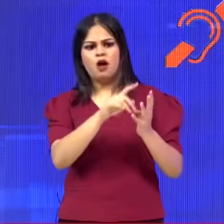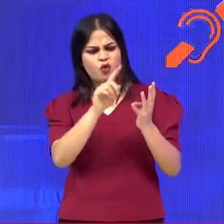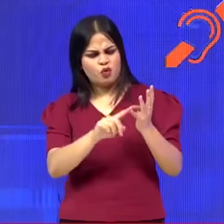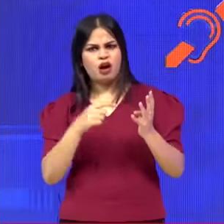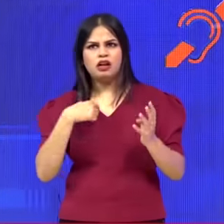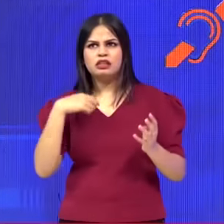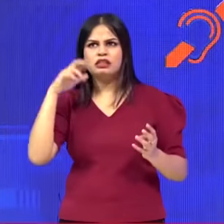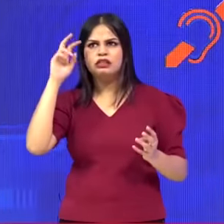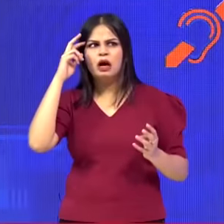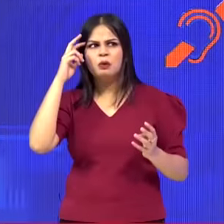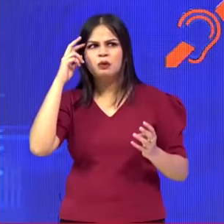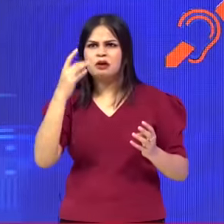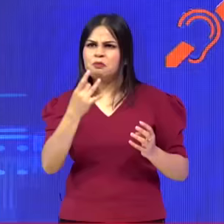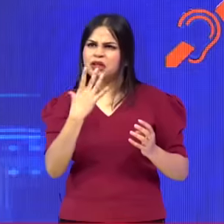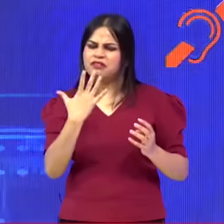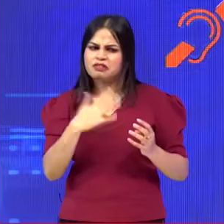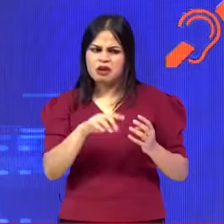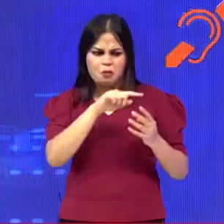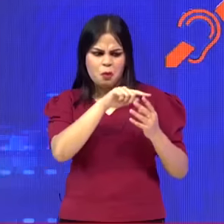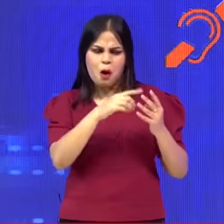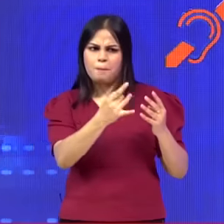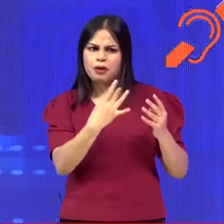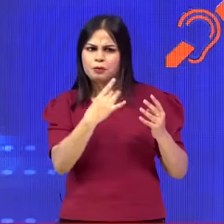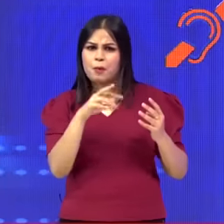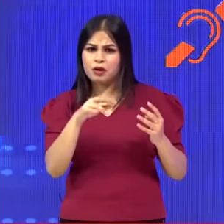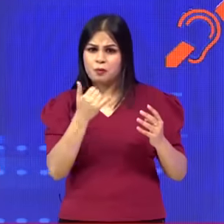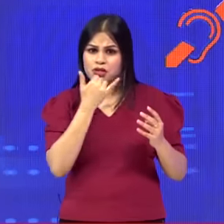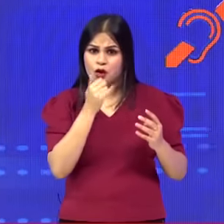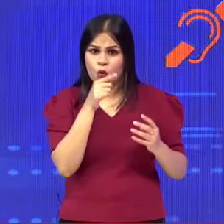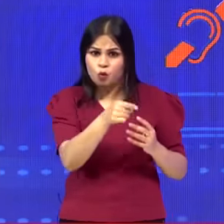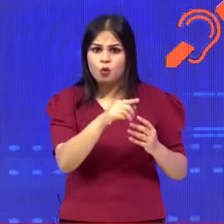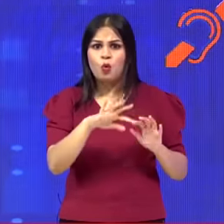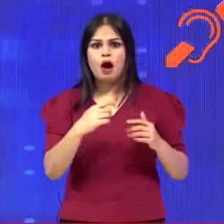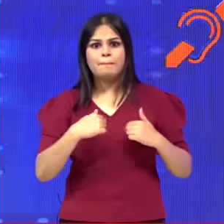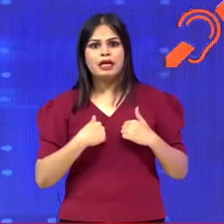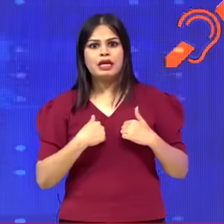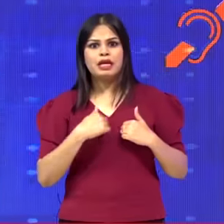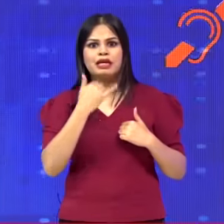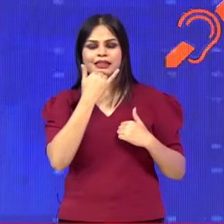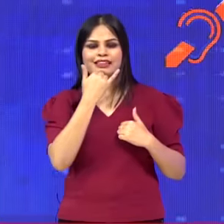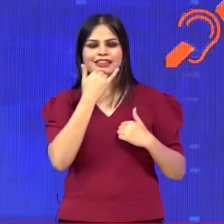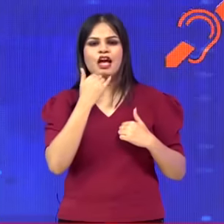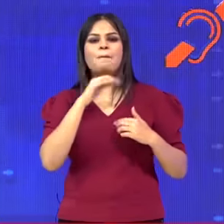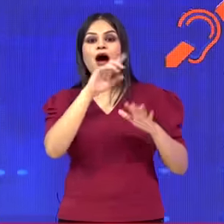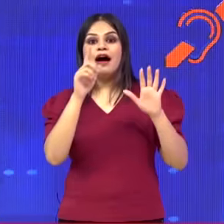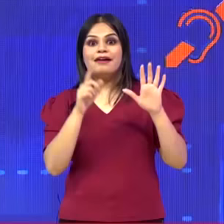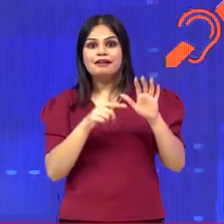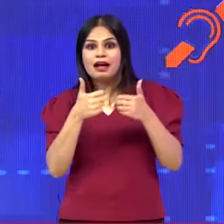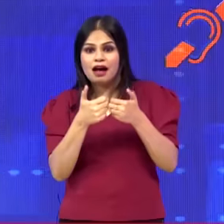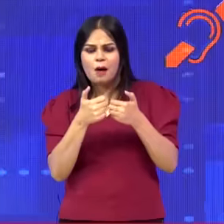डाउट आता है कि फॉल्ट उनमें है या मुझ में है. पांचवी में भी 60-40